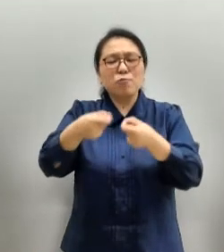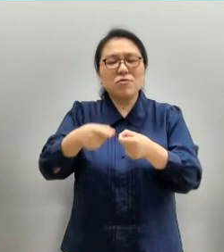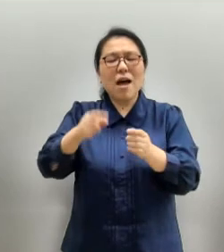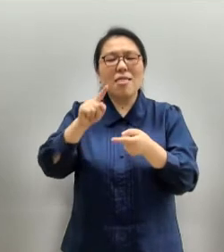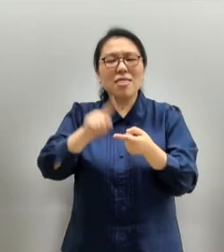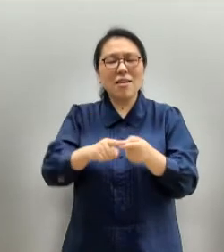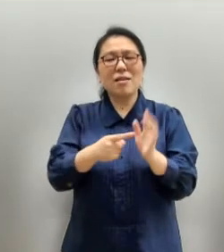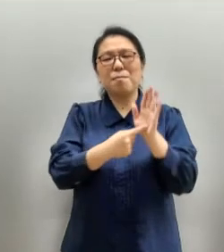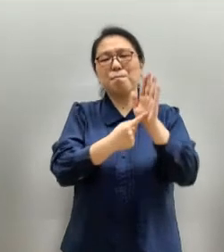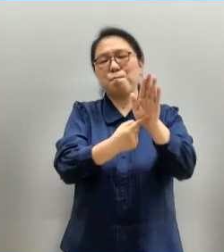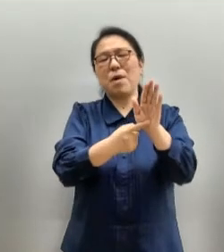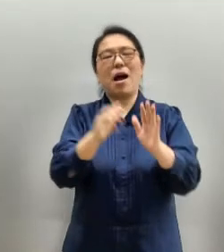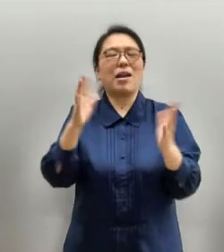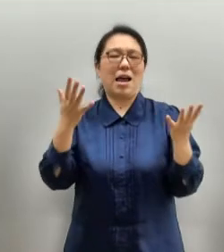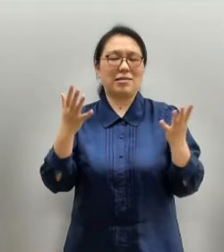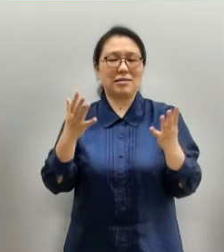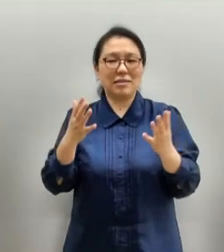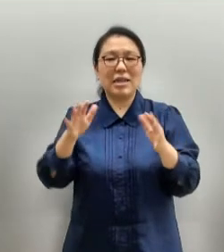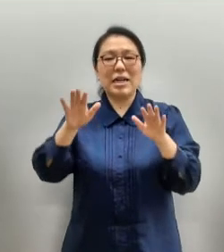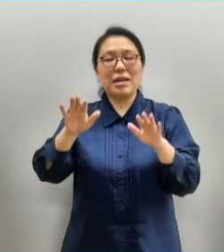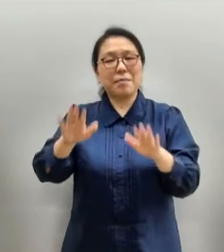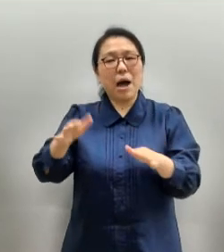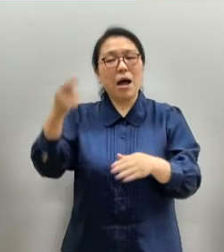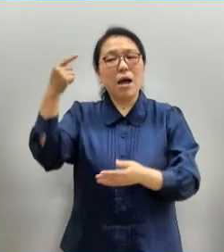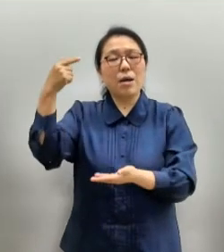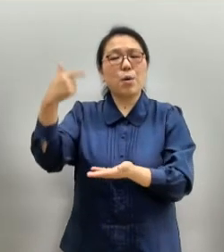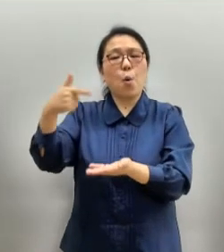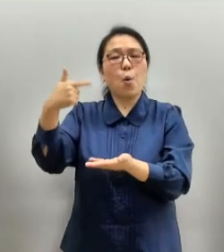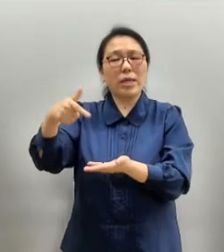員会の中でいろいろ議論をされていると思っております。